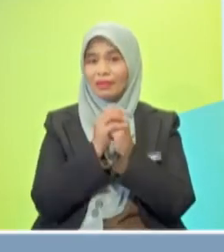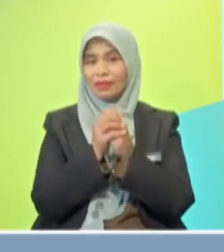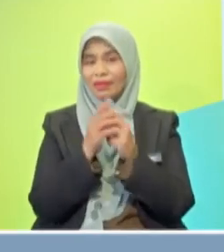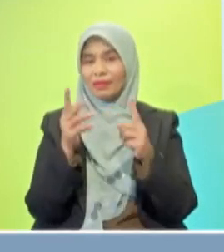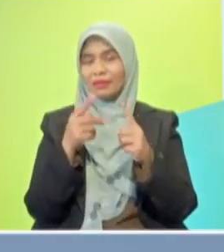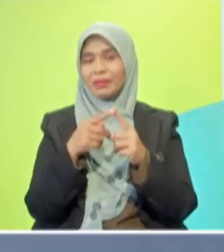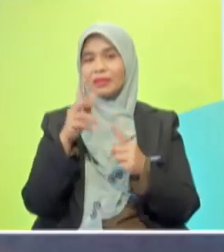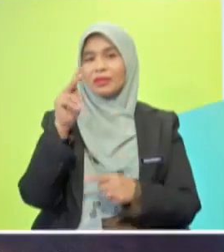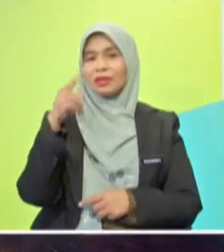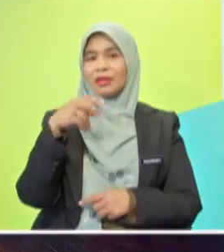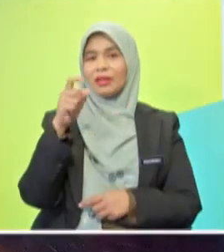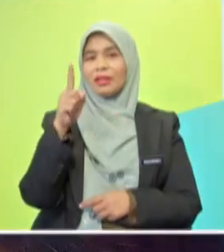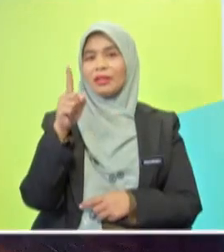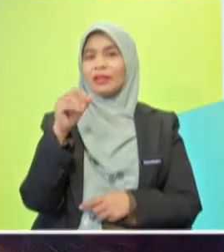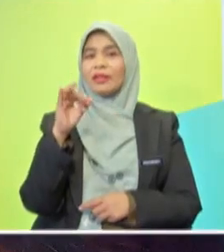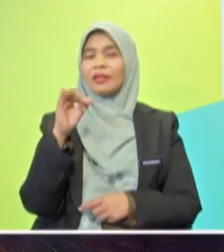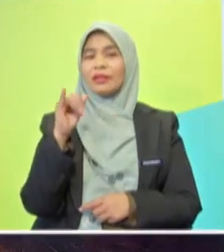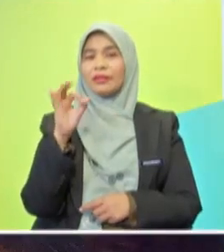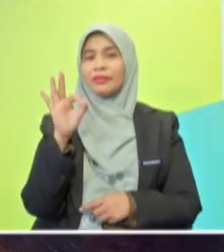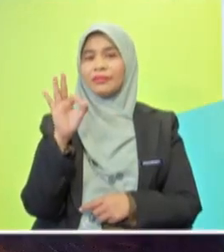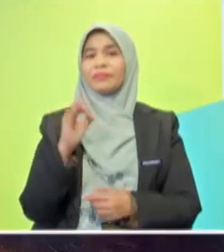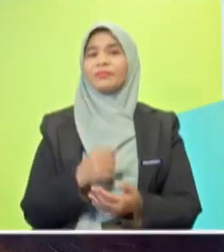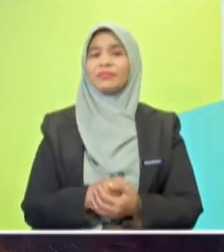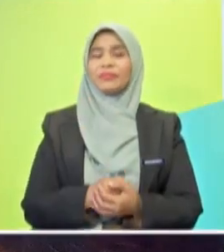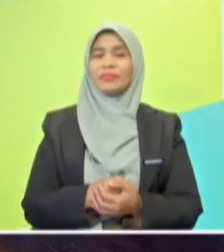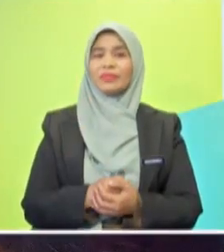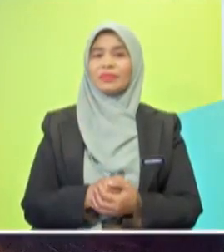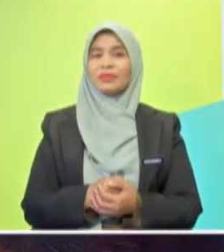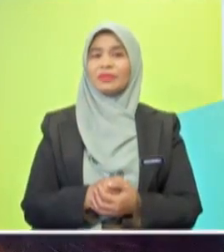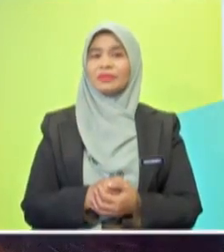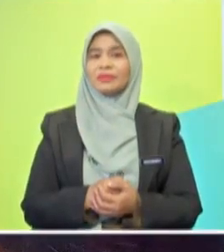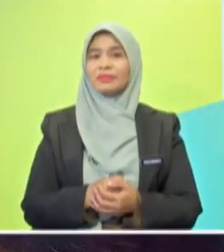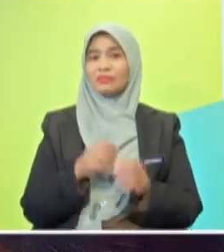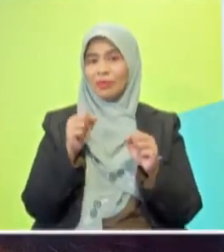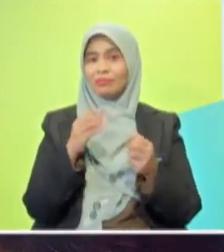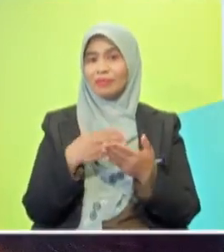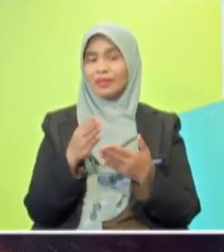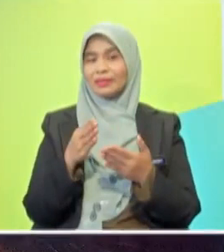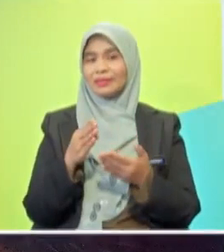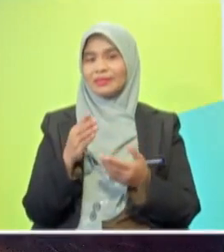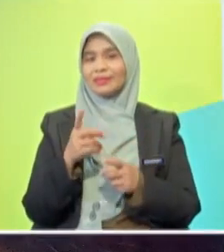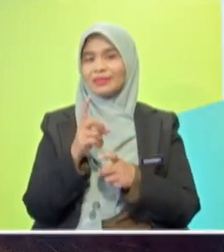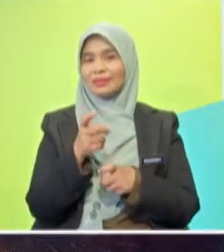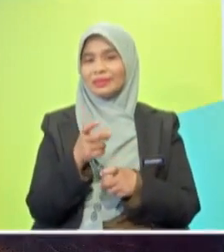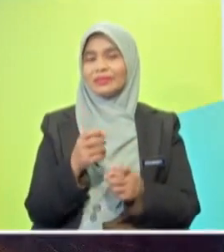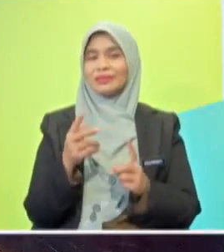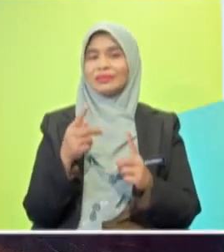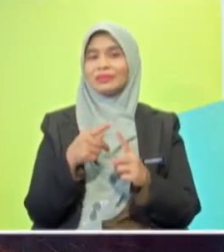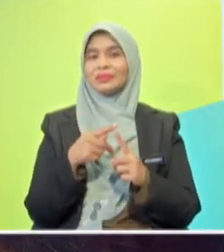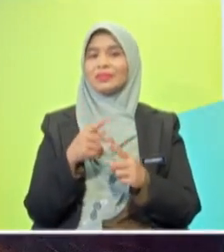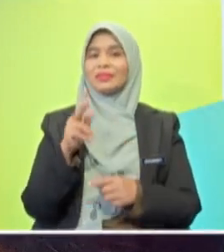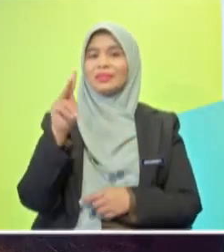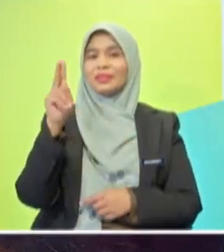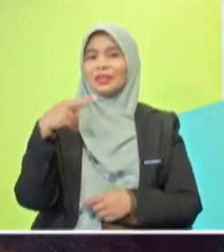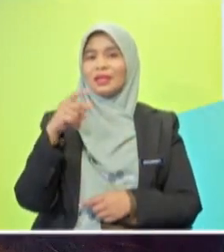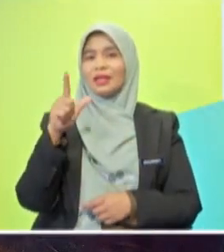Okay. Tahniah ya, Khalif. Tepuk tangan okay. Sikit. Tahniah. Kita boleh bagi ganjaran lagi kepada Khalif. Kita nak Khalif. Bagi love kepada love. Khalif.